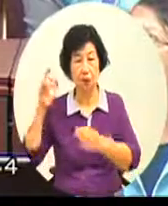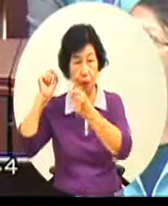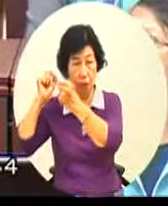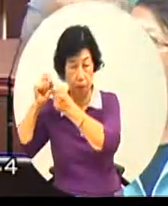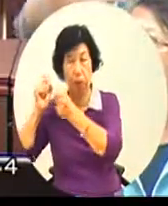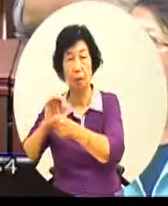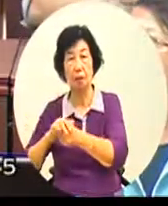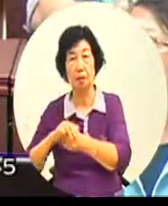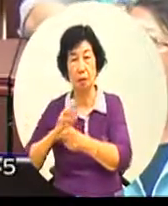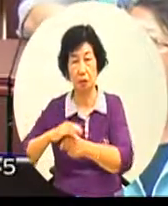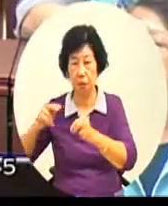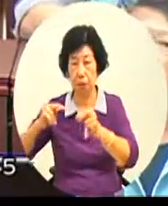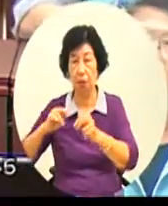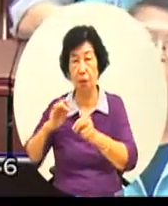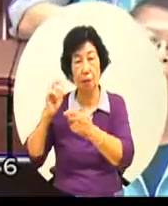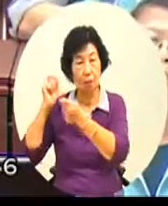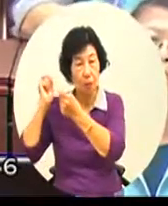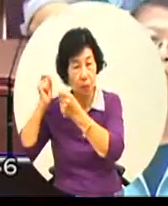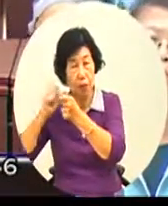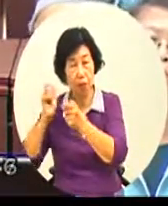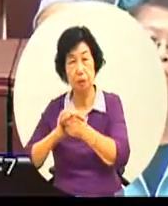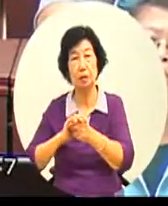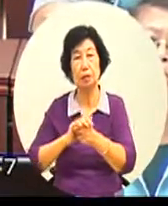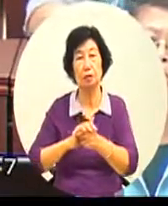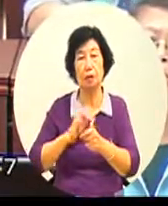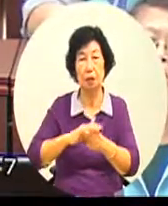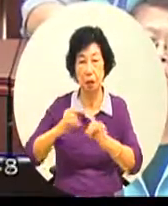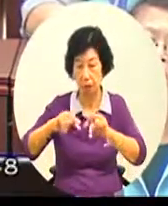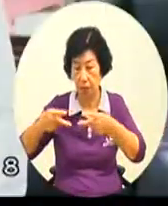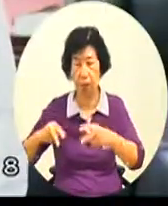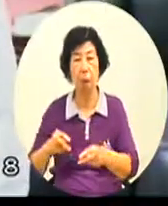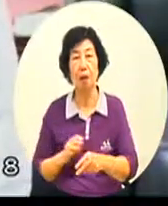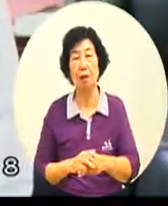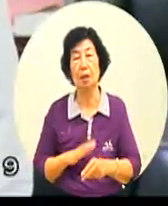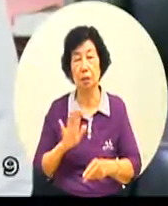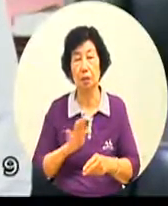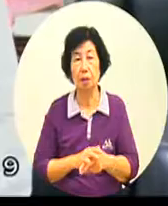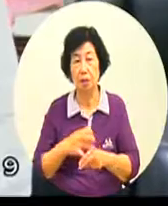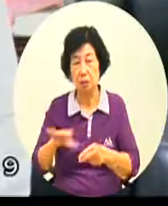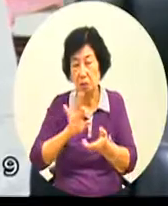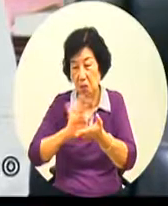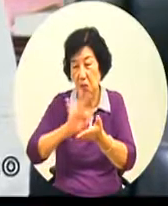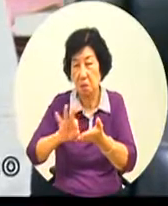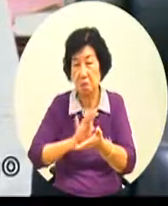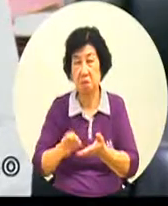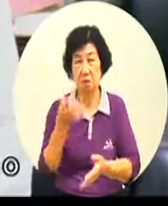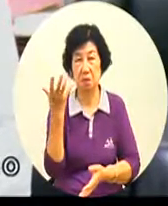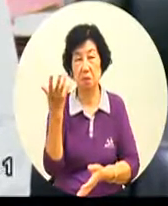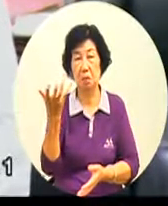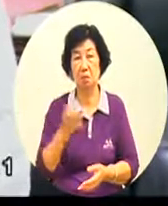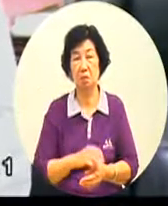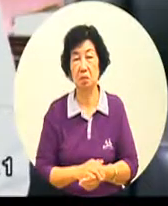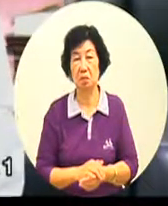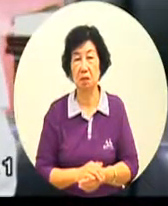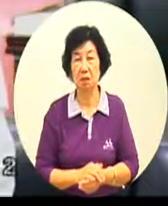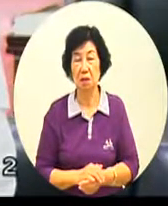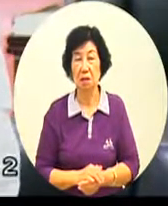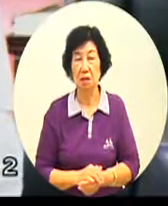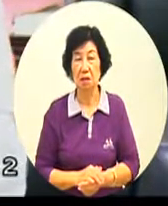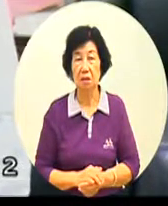新改版，对。 为什么局长为什么要提出来？ 是 花费那么多钱呢？因为你也没有办法帮我提